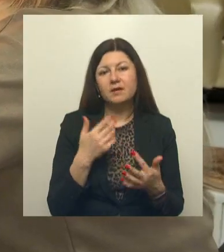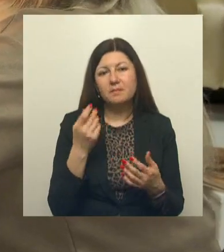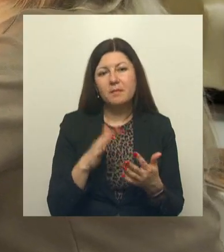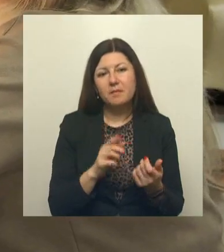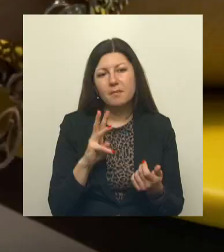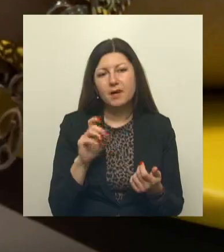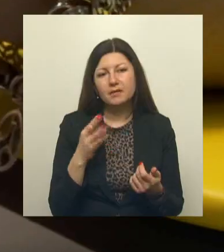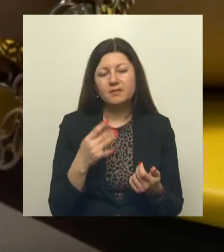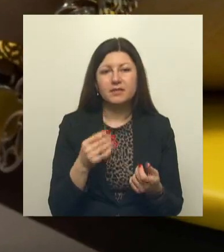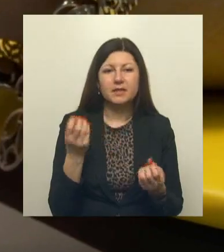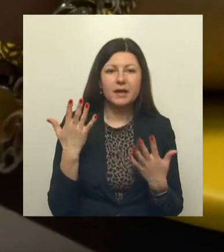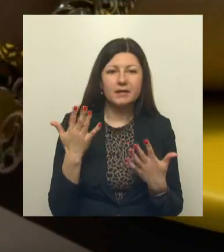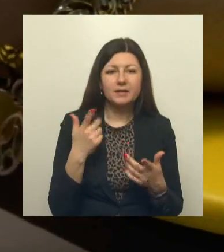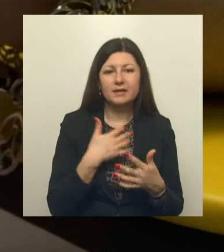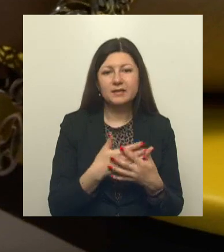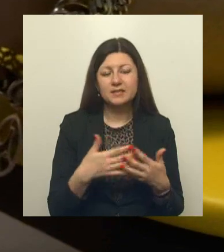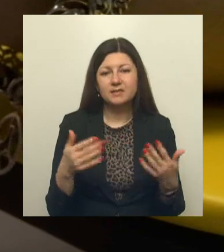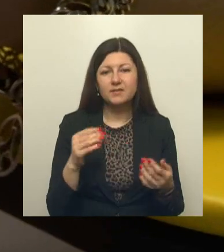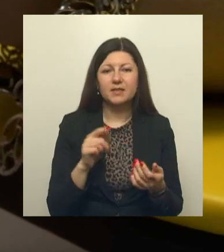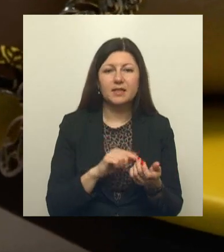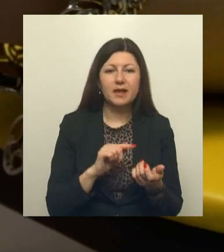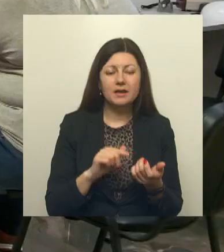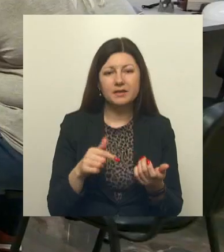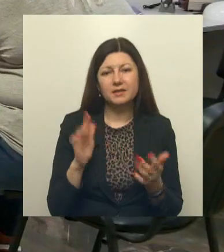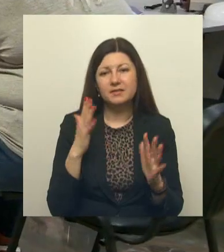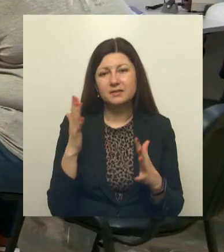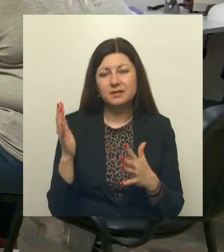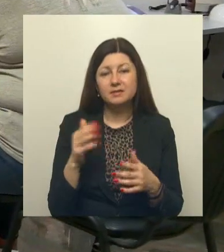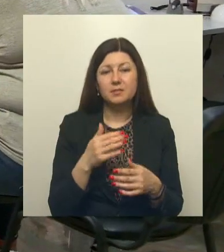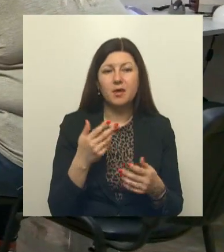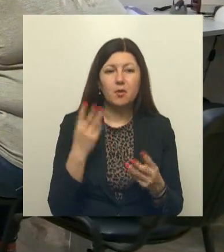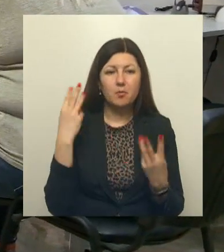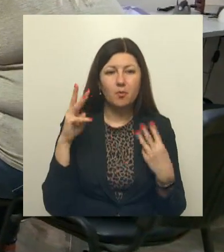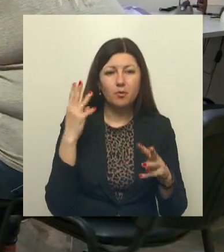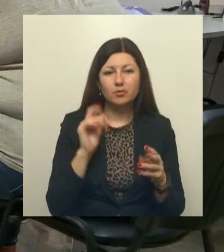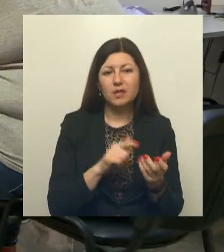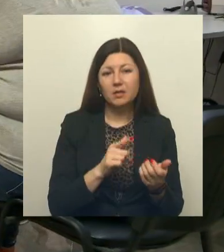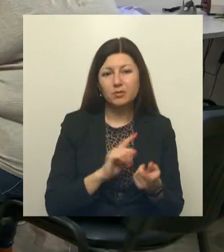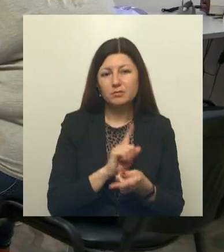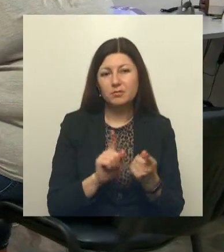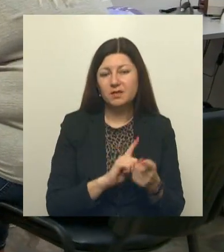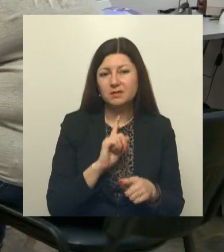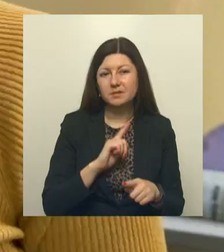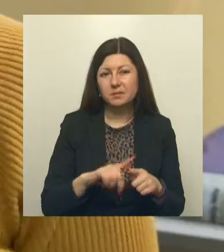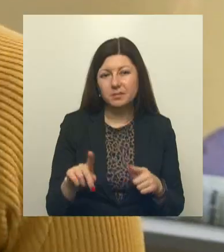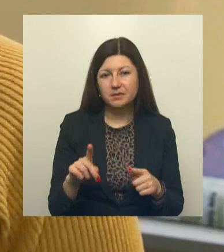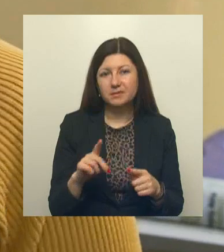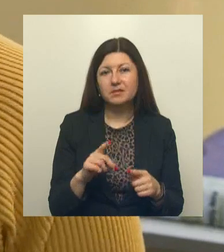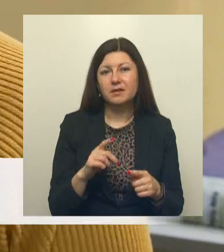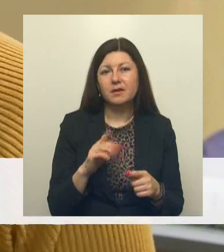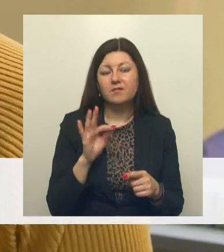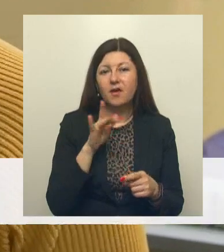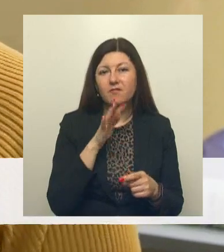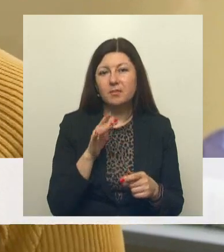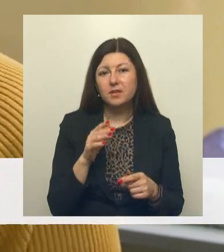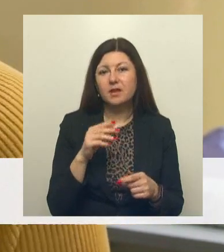яркие, разноцветные, со всевозможными наклейками или стразами. Мода на ногти, понятное дело, меняется быстро. Во времена карантина